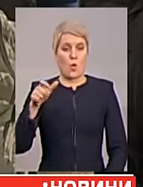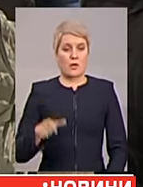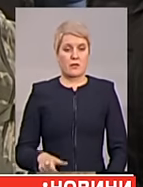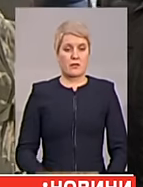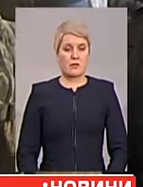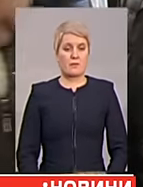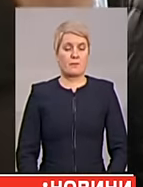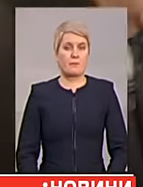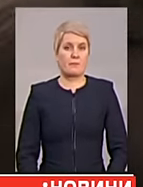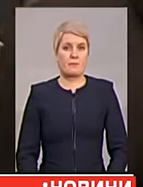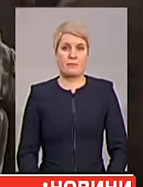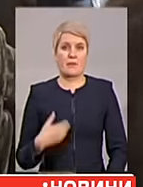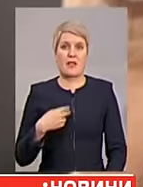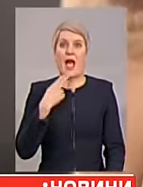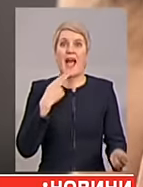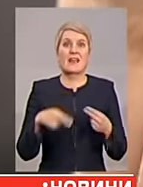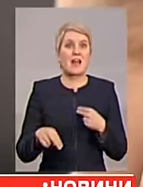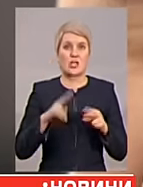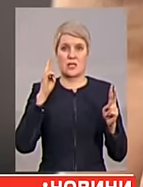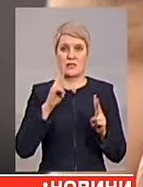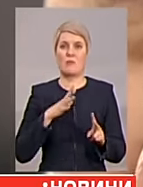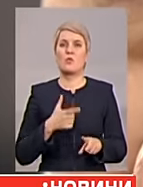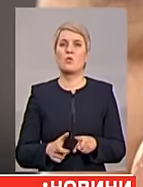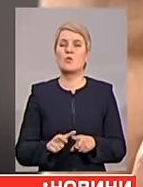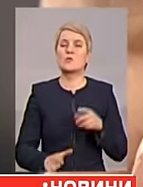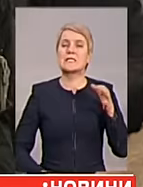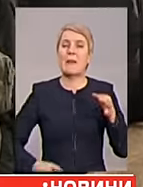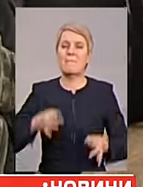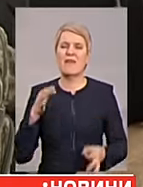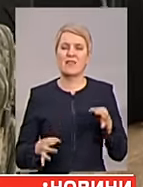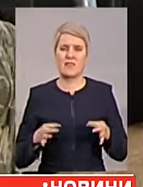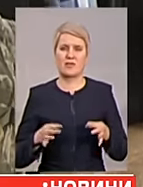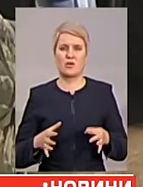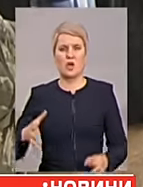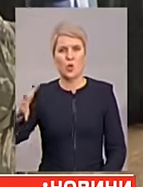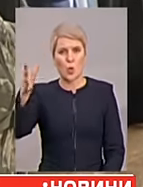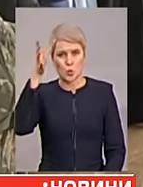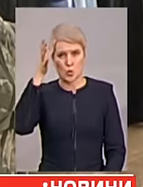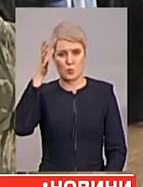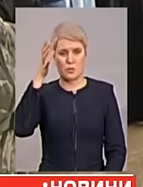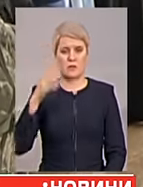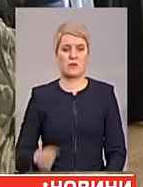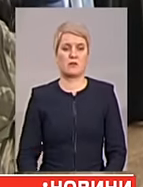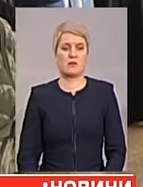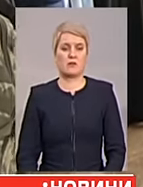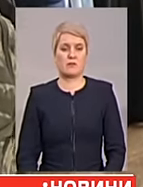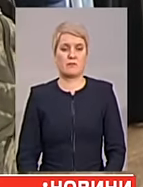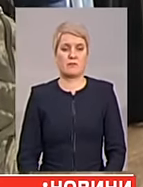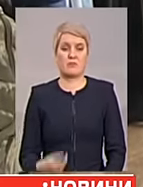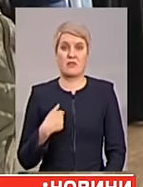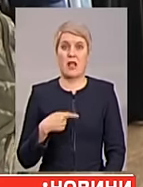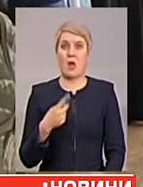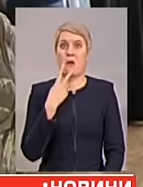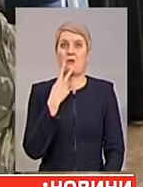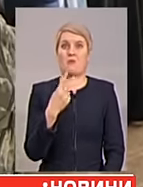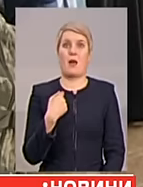во Ну я кращих не знаю Він був дуже справедливий розумний і я бачив